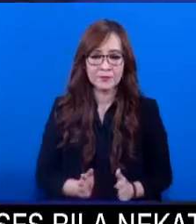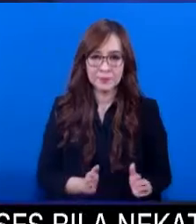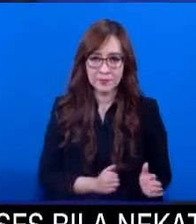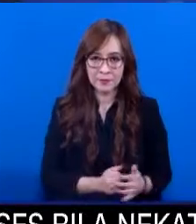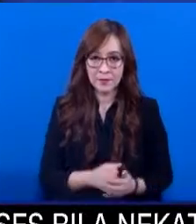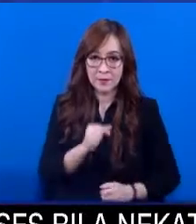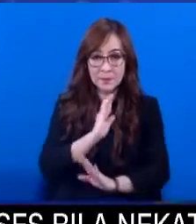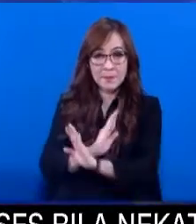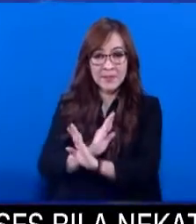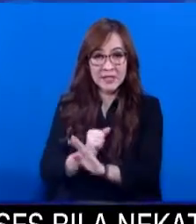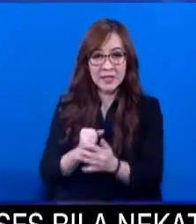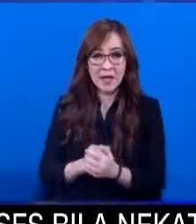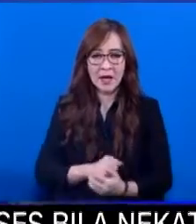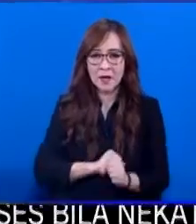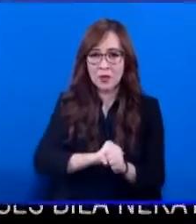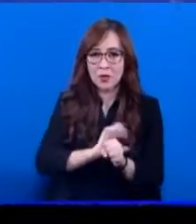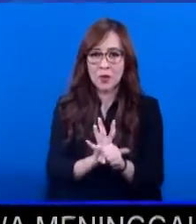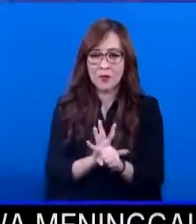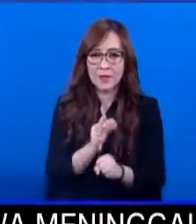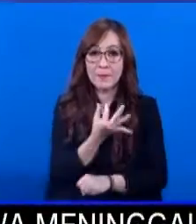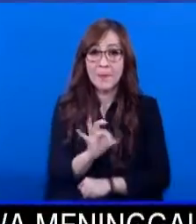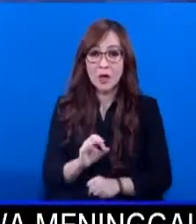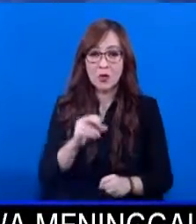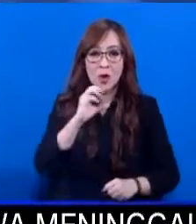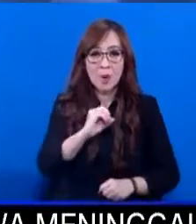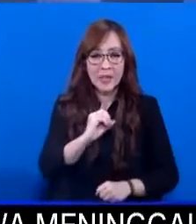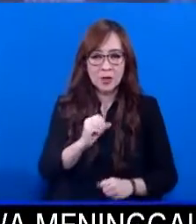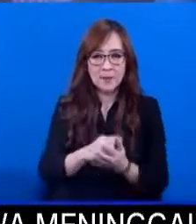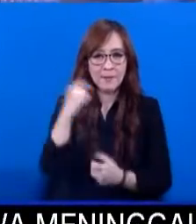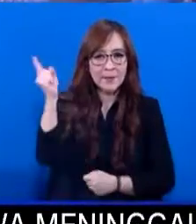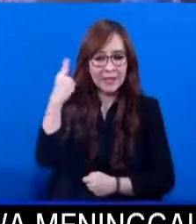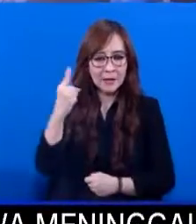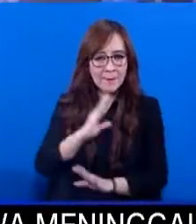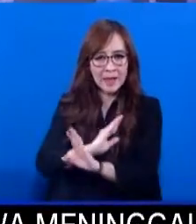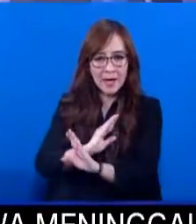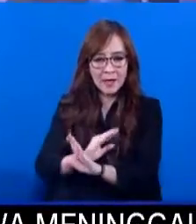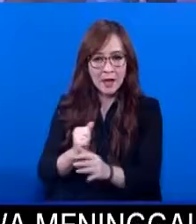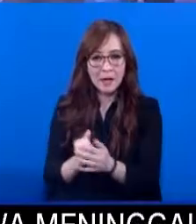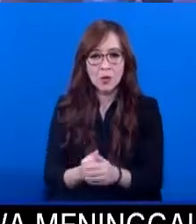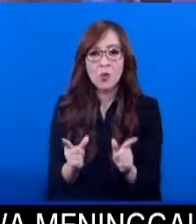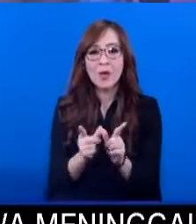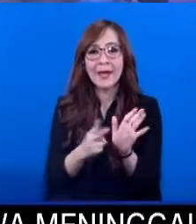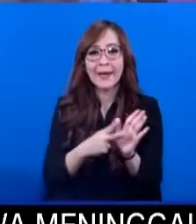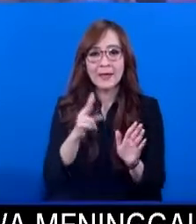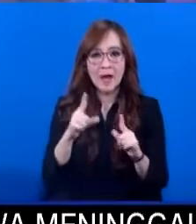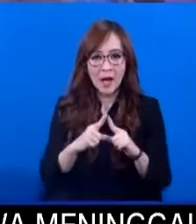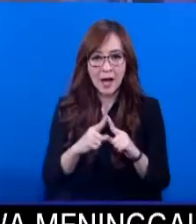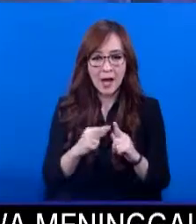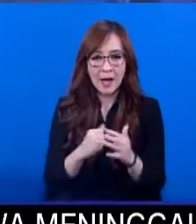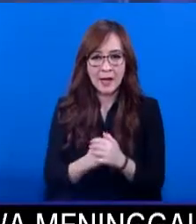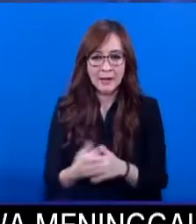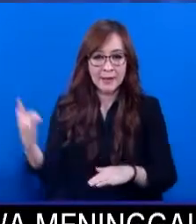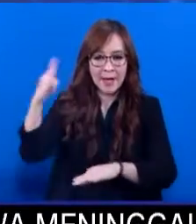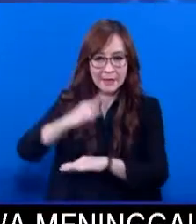Untuk mencegah penyebaran varian baru corona Omicron, pemerintah melarang kedatangan warga asing yang memiliki riwayat perjalanan dari 11